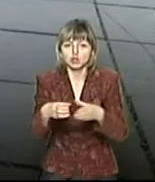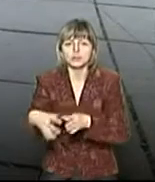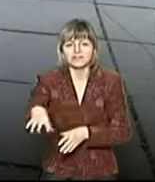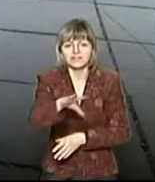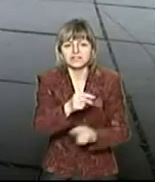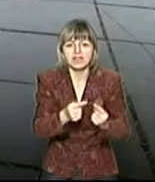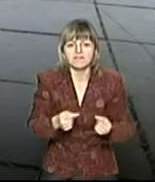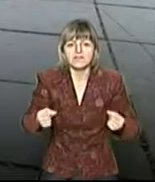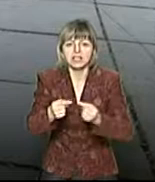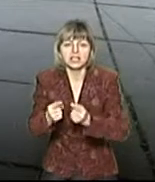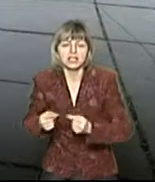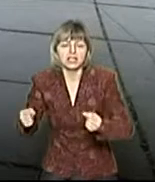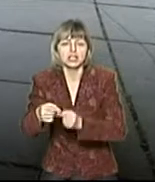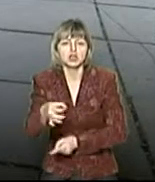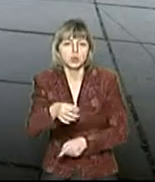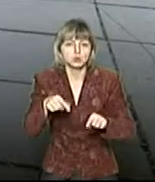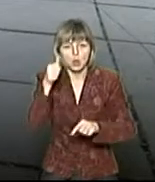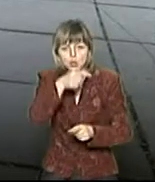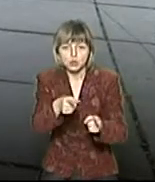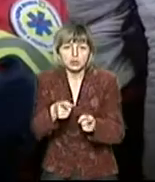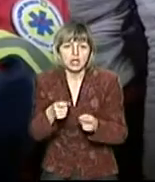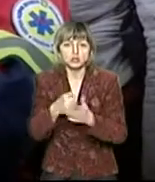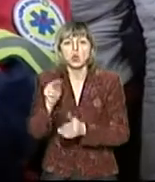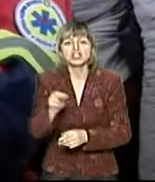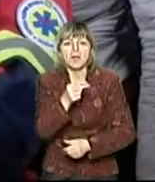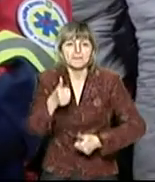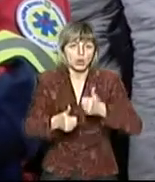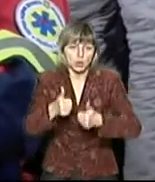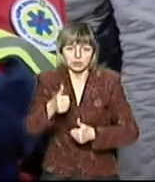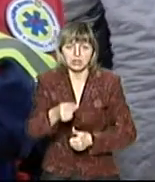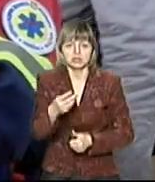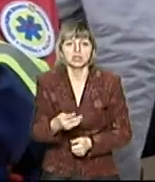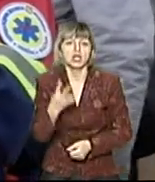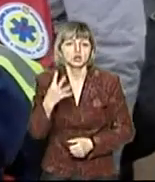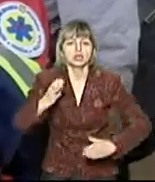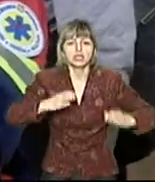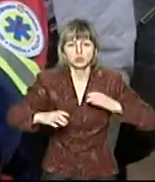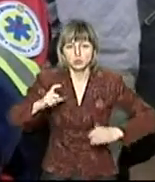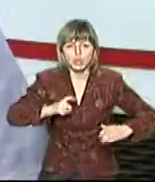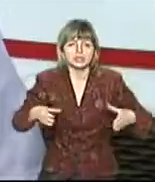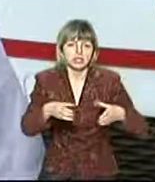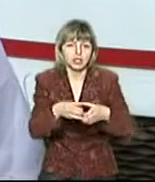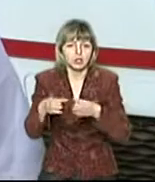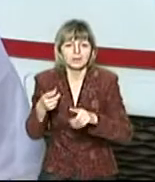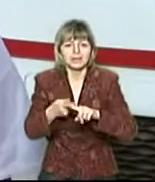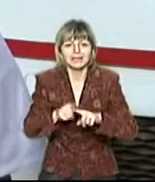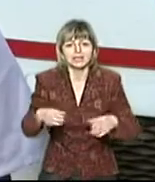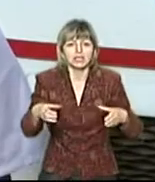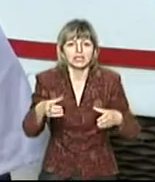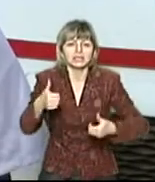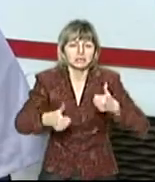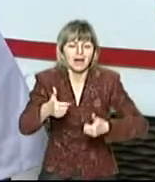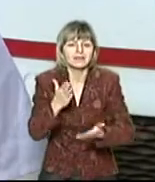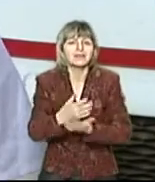всіх відділень області. Цього року залучили до чемпіонату 4 студентські команди. Ці змагання є дуже